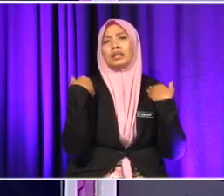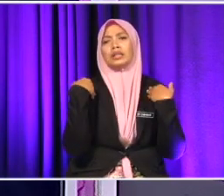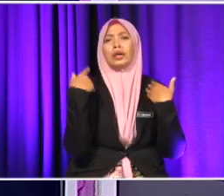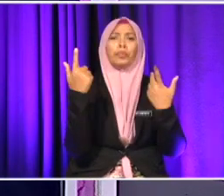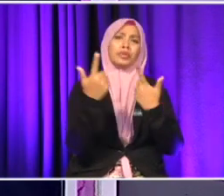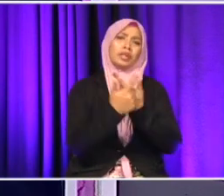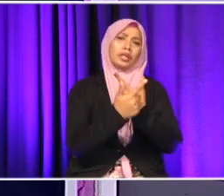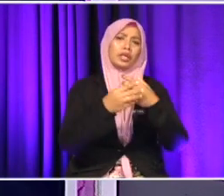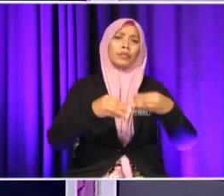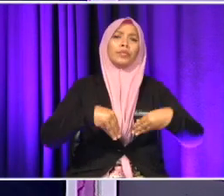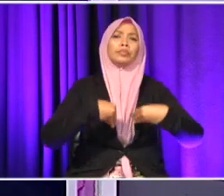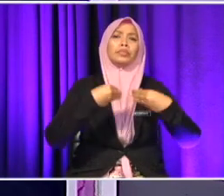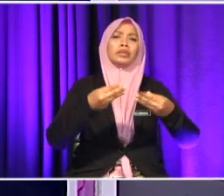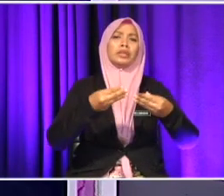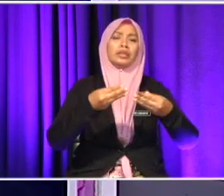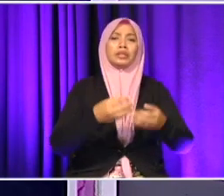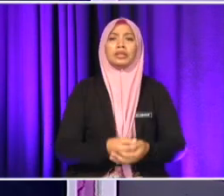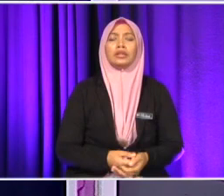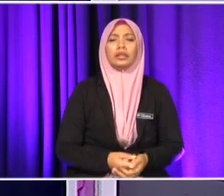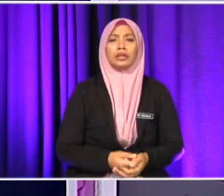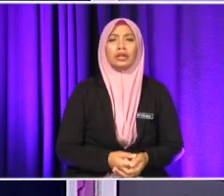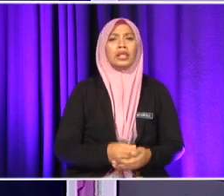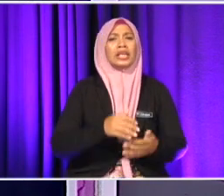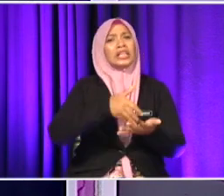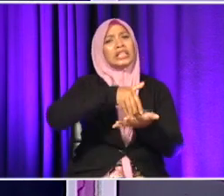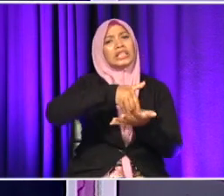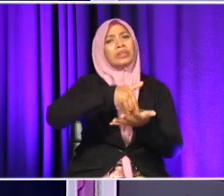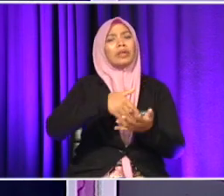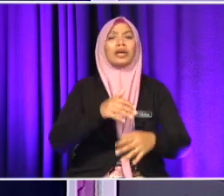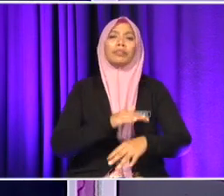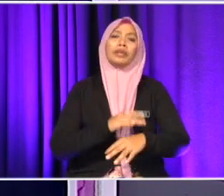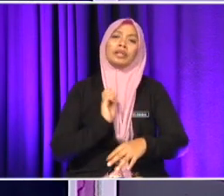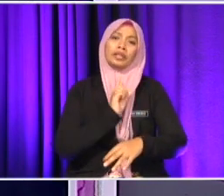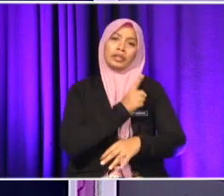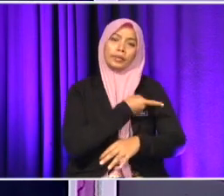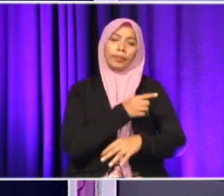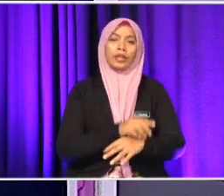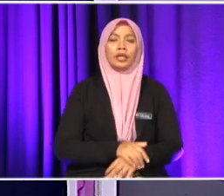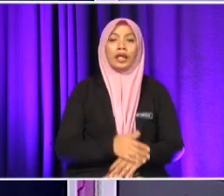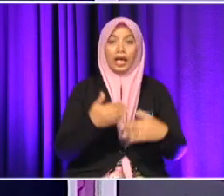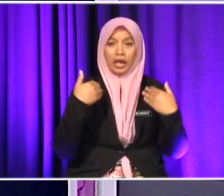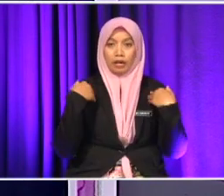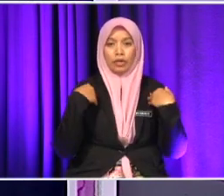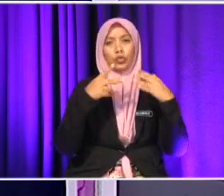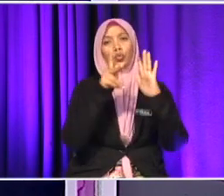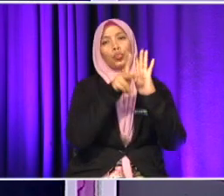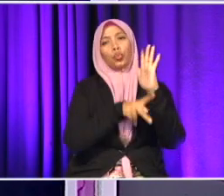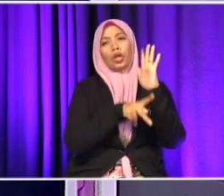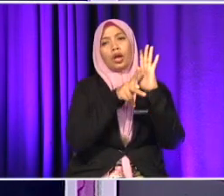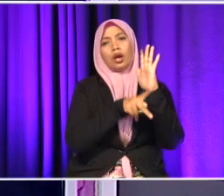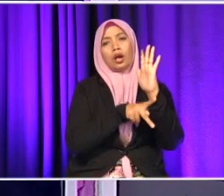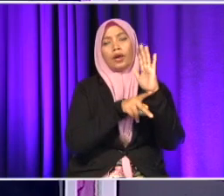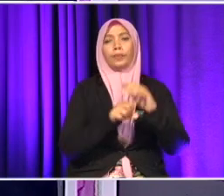memberi kesan kepada kita tak semestinya kita hanya satu peratus kita menguasai pasaran produk kita